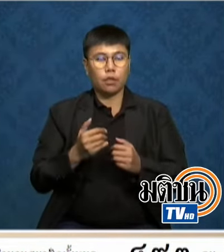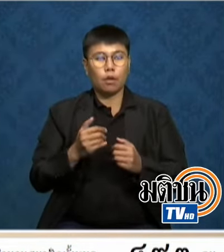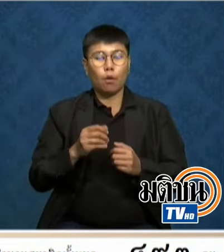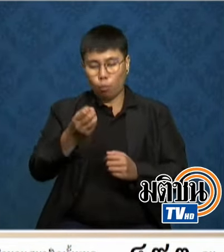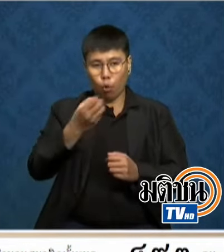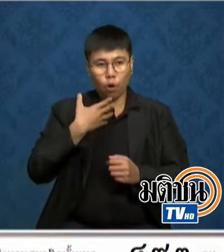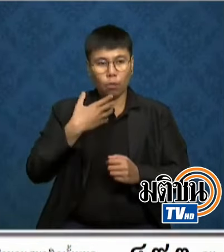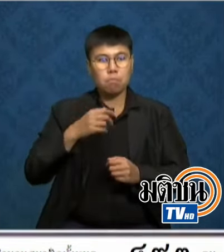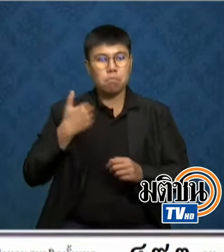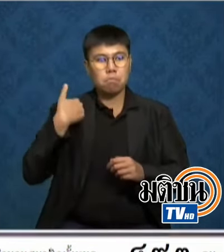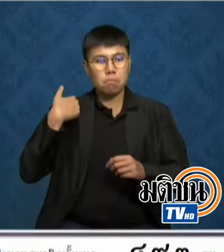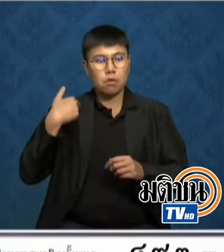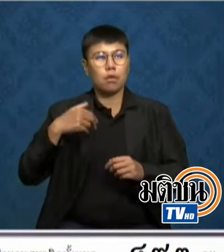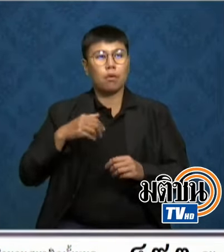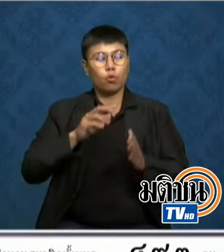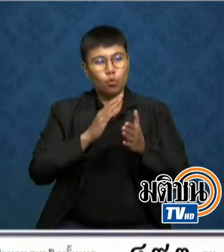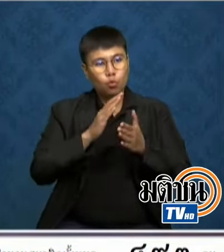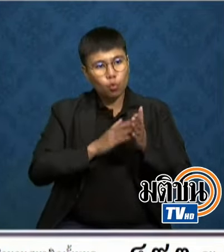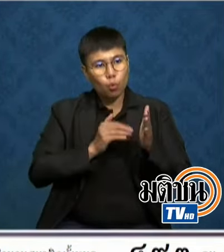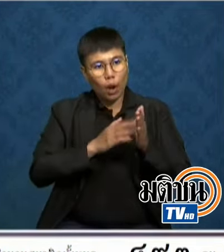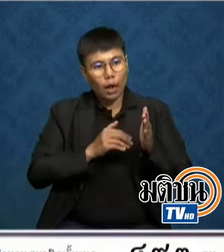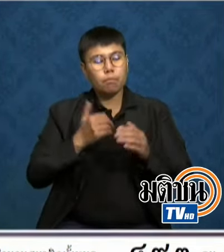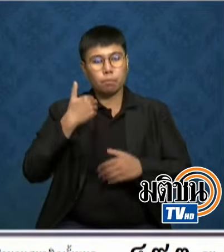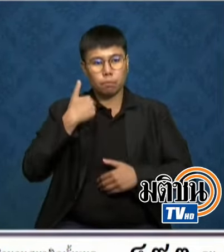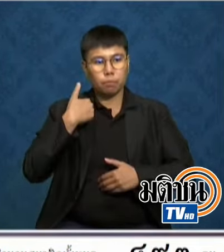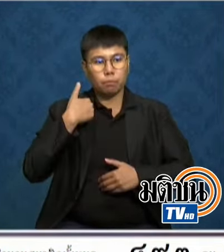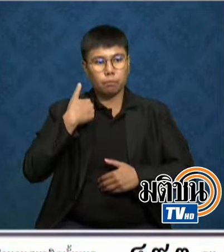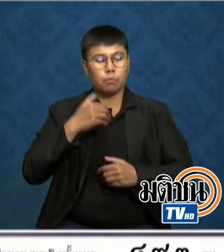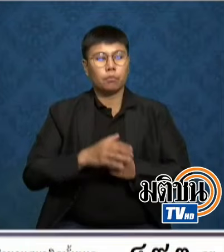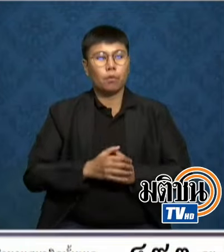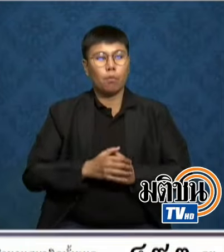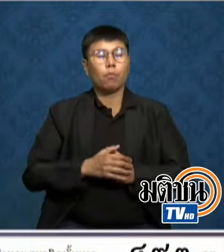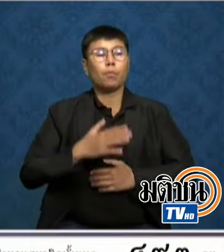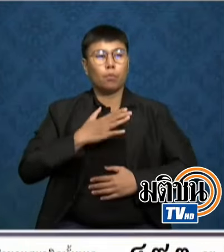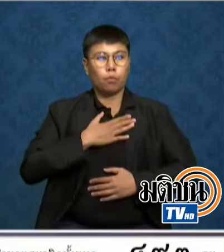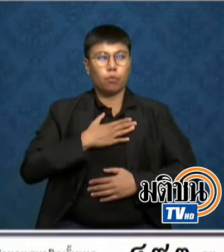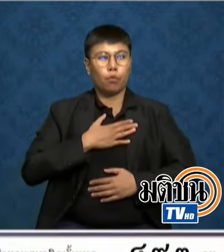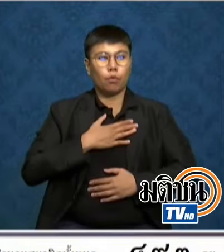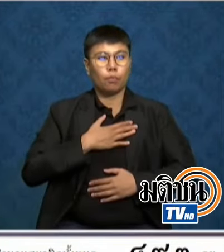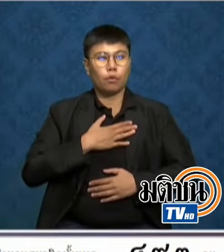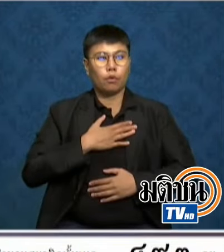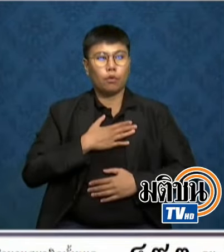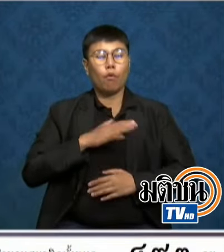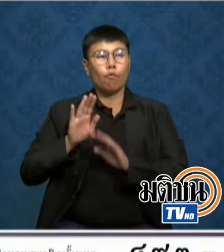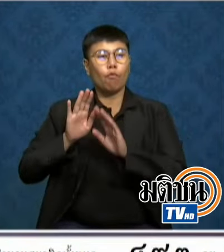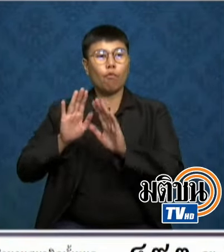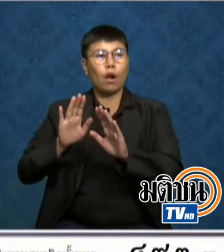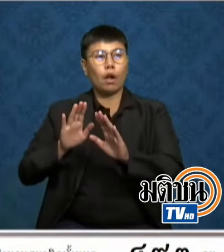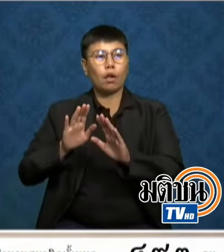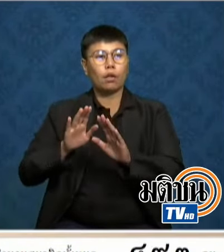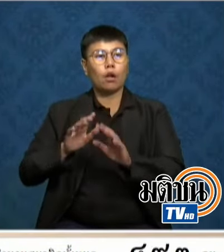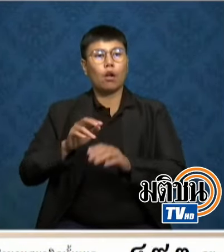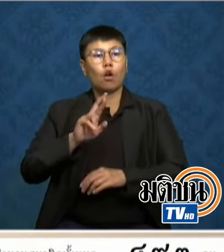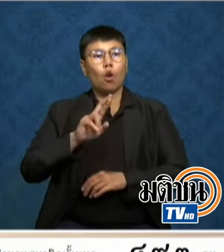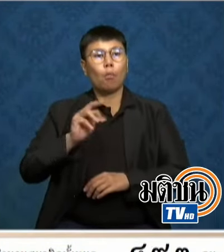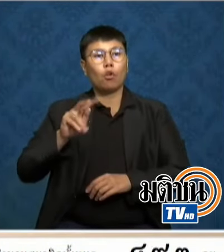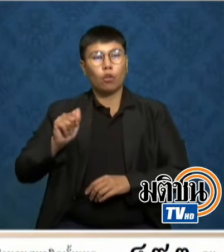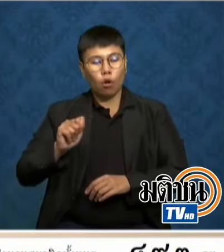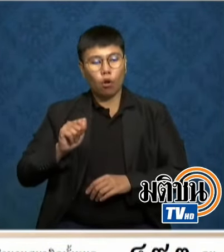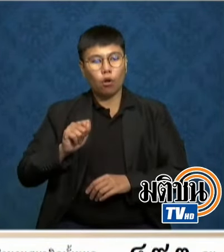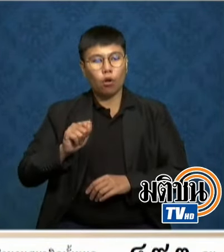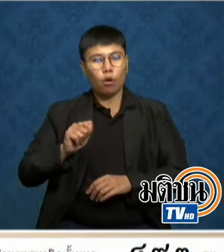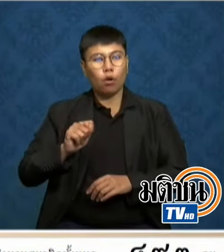ดภารกิจก็คงจะติดภารกิจจริงๆแล้วครับแต่ว่าอย่างไรก็ดีผมกราบรบกวนฝากท่านรัฐมนตรีสมศักดิ์นะครับช่ว